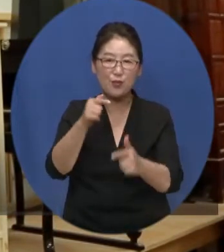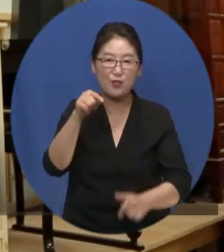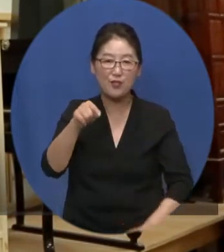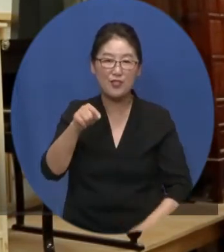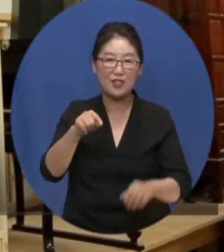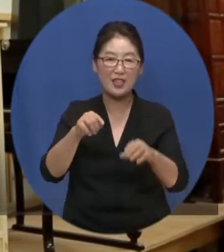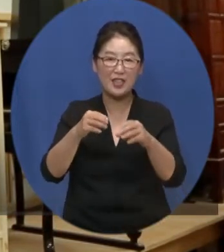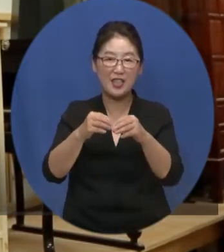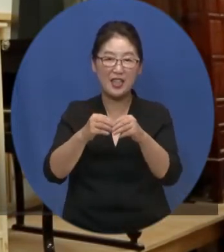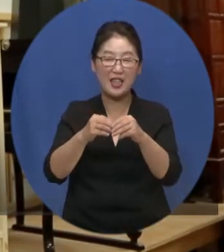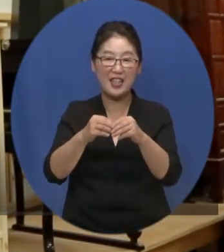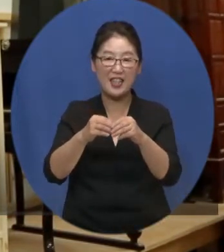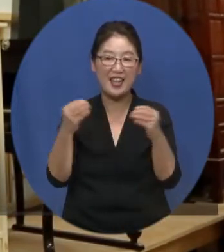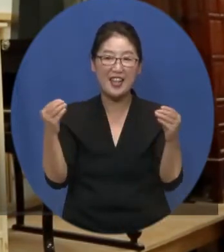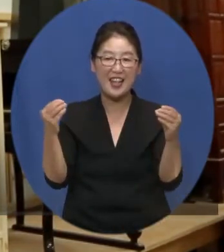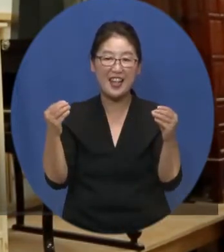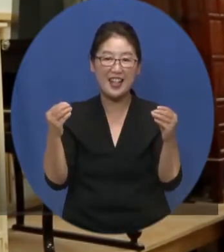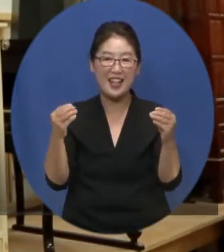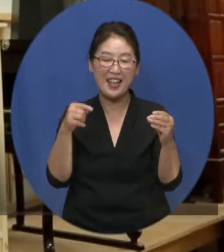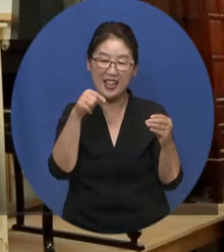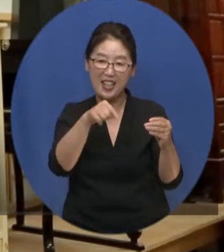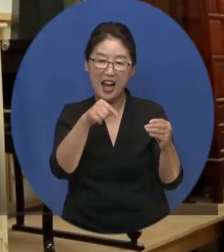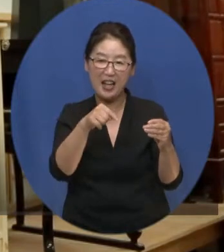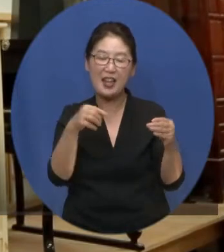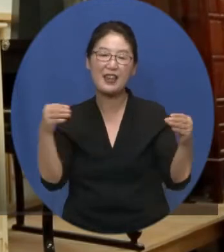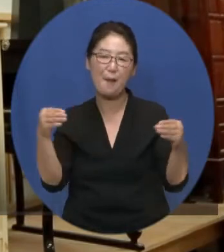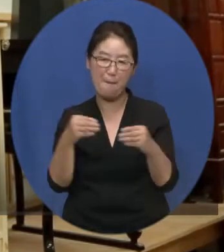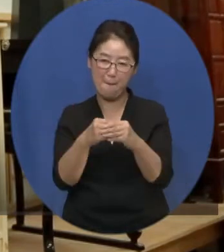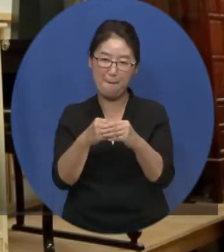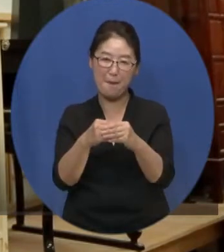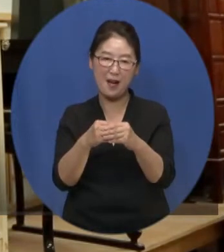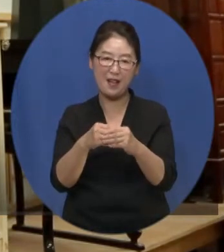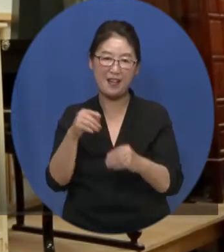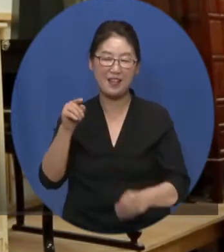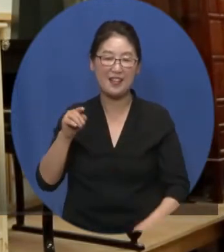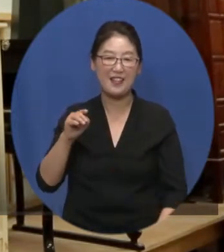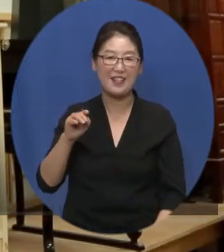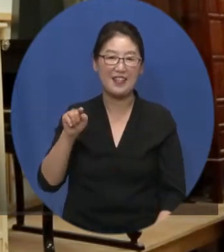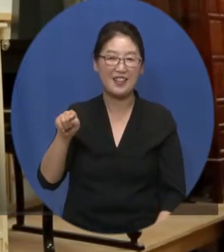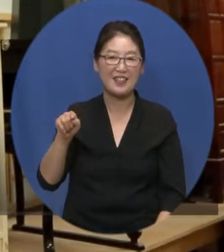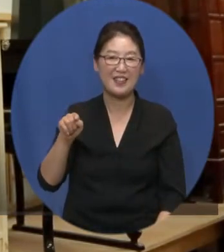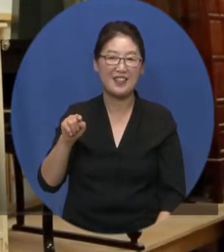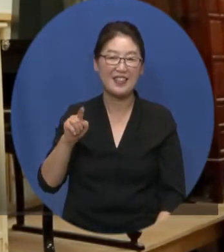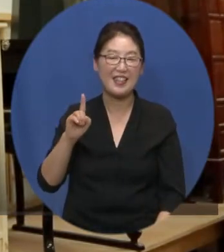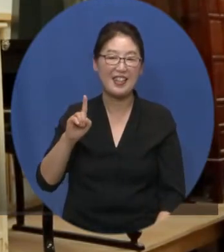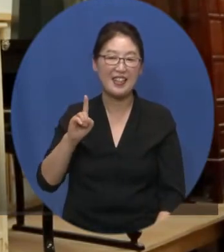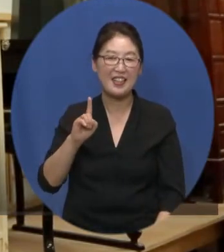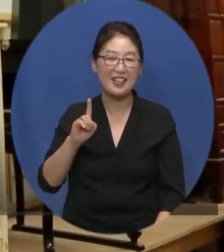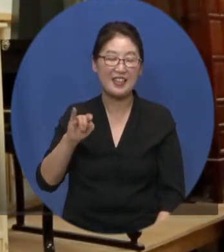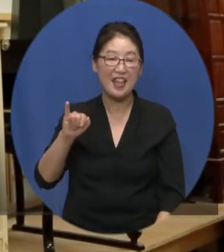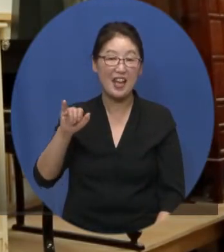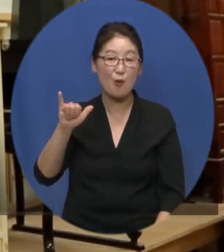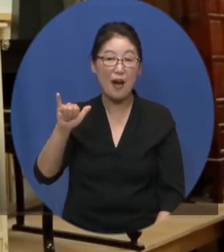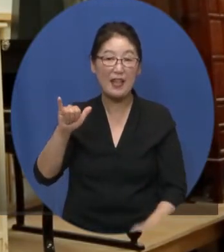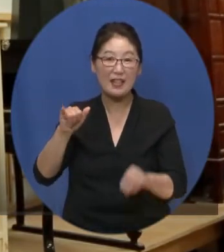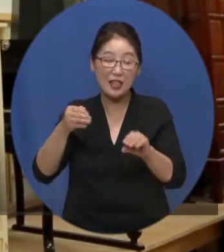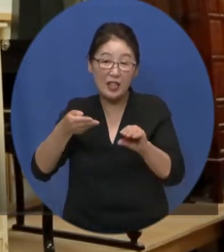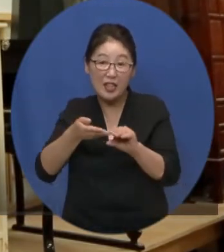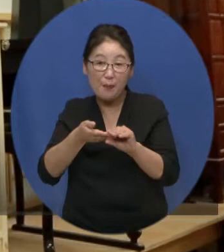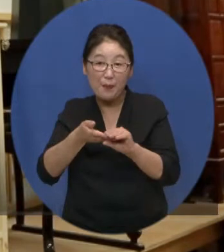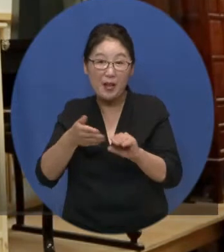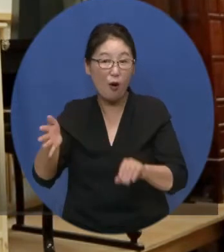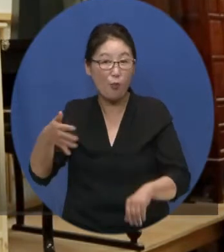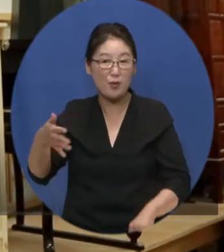열어보면 이렇게 가보기 돼 있어요 그 diy 늦게 말해서 여기 없는 거죠 그냥 요 상태로 이렇게